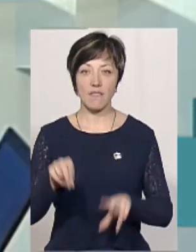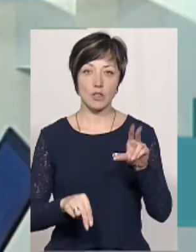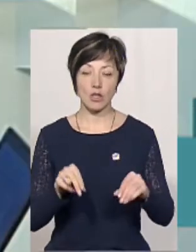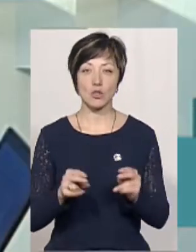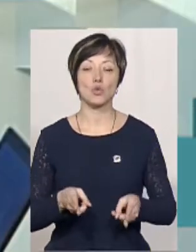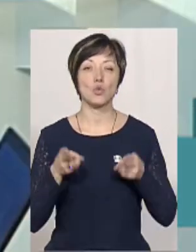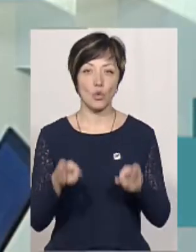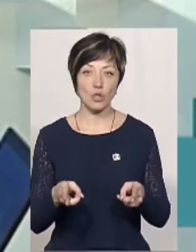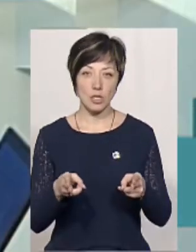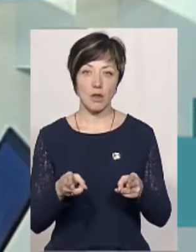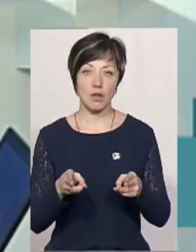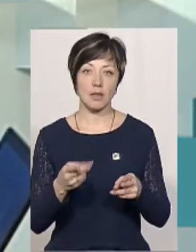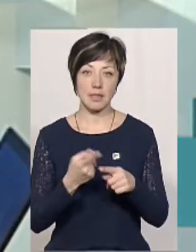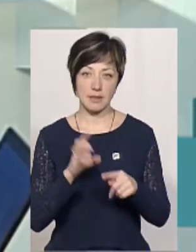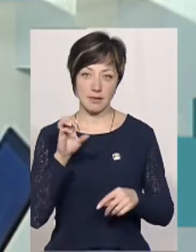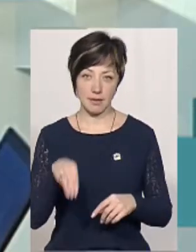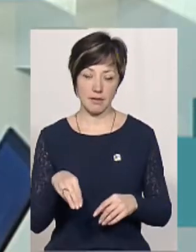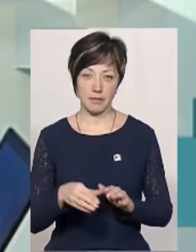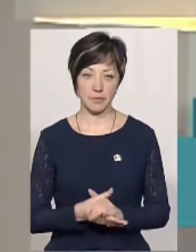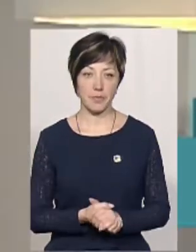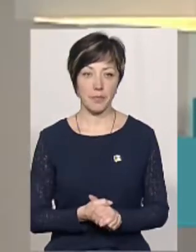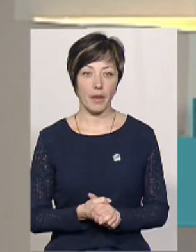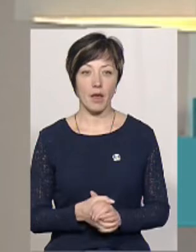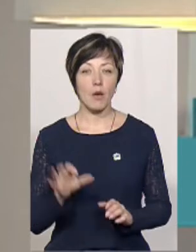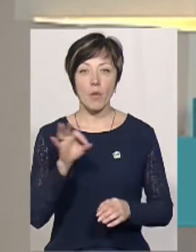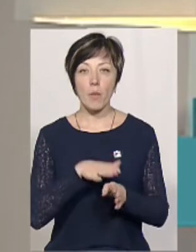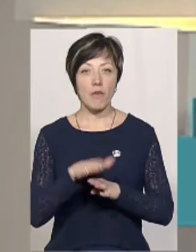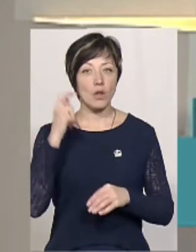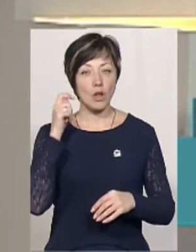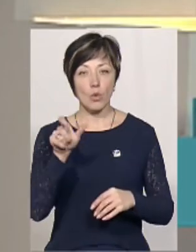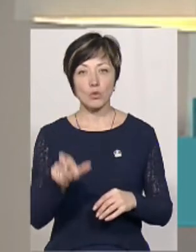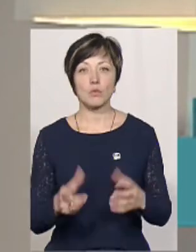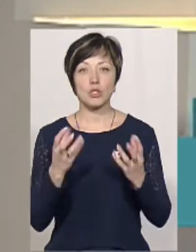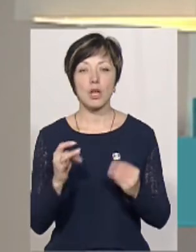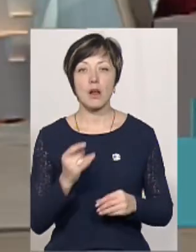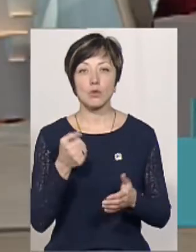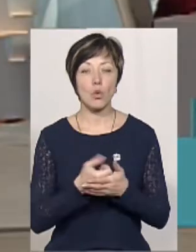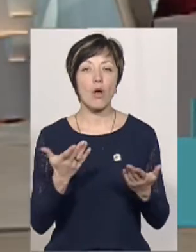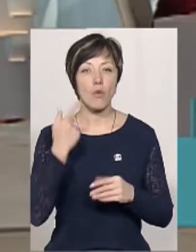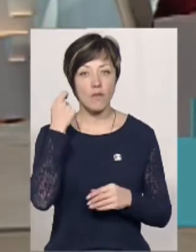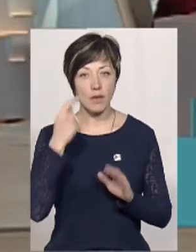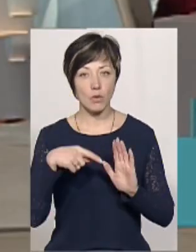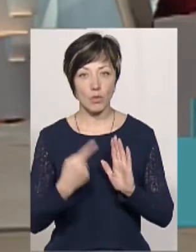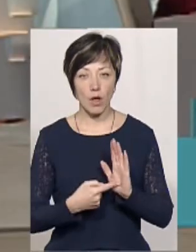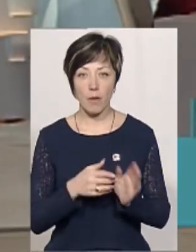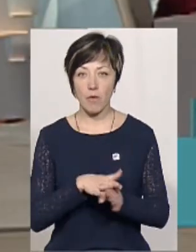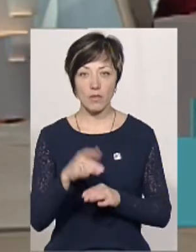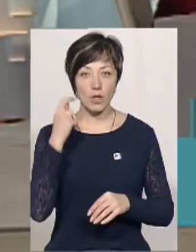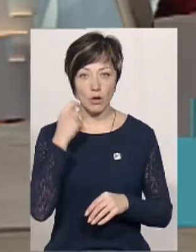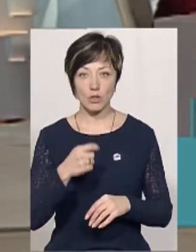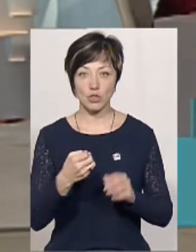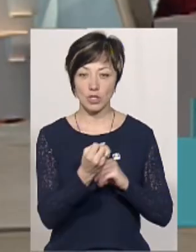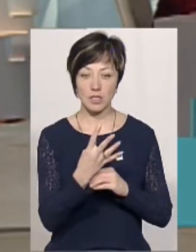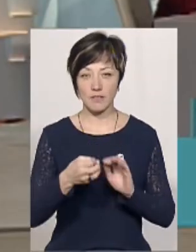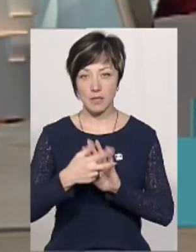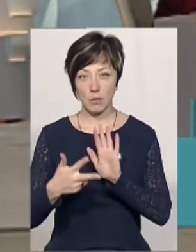вважатися злочином в межах даної статті. Якщо йдеться про неповнолітню особу, ще раз до якого віку? Неповнолітня особа – це від 14